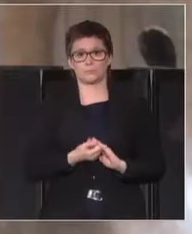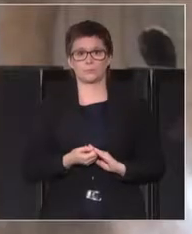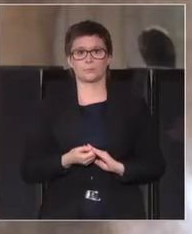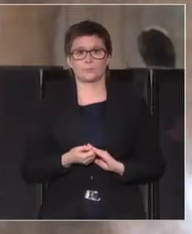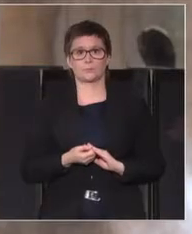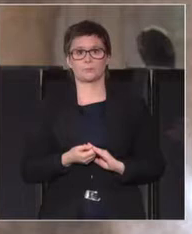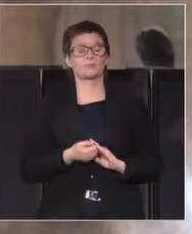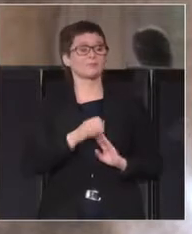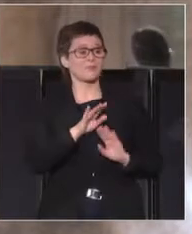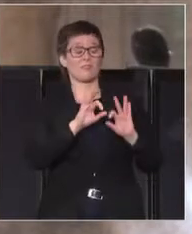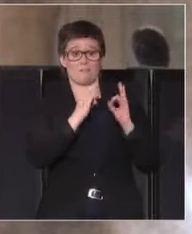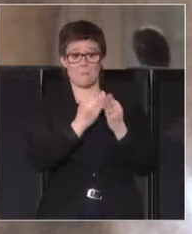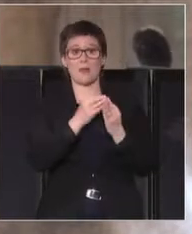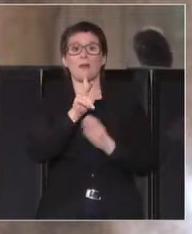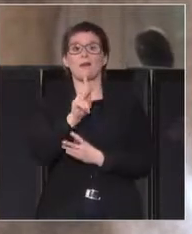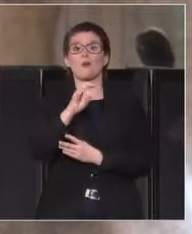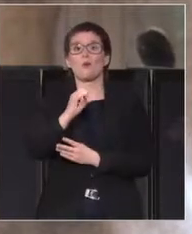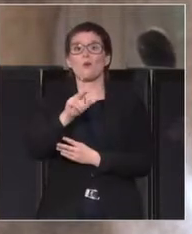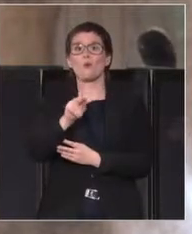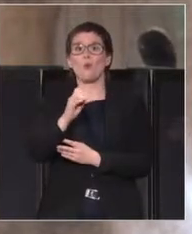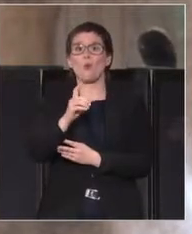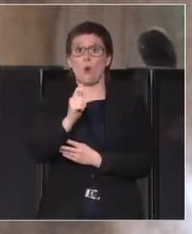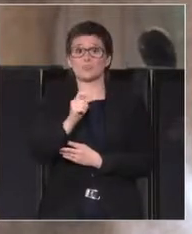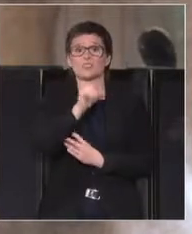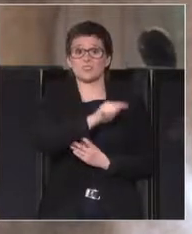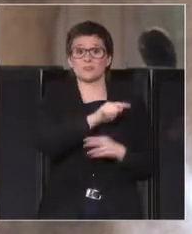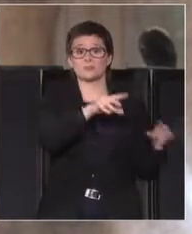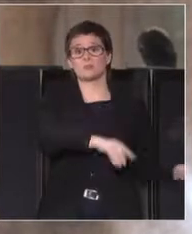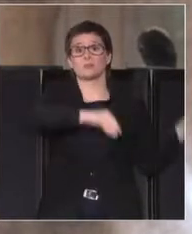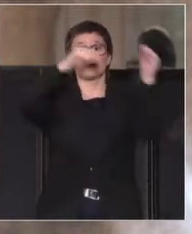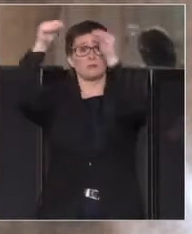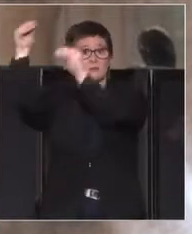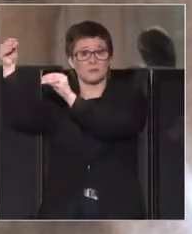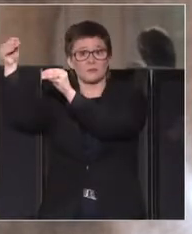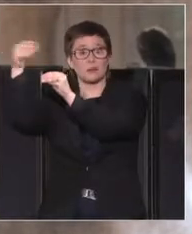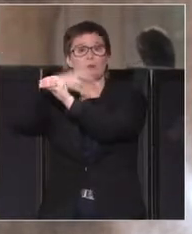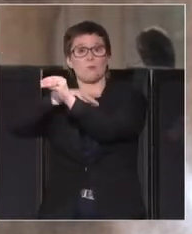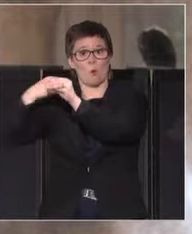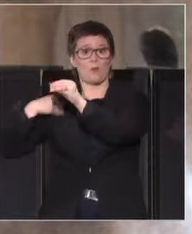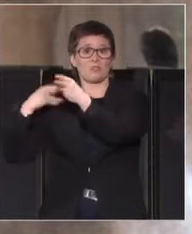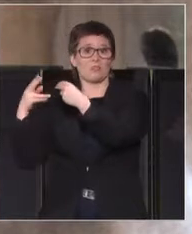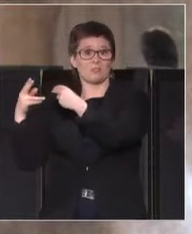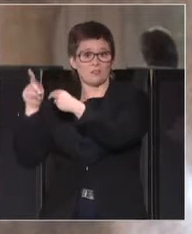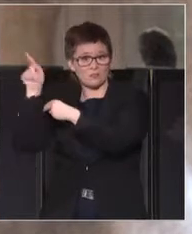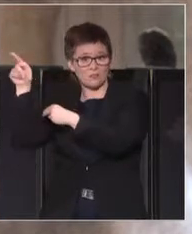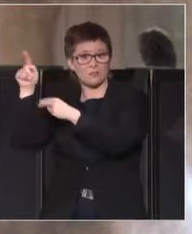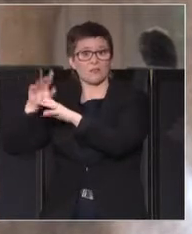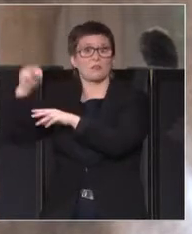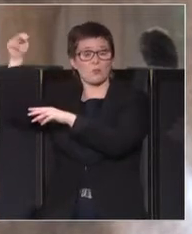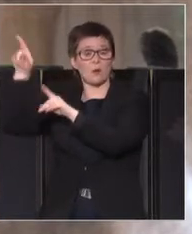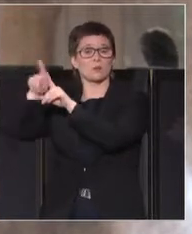Die Familie Kokot kam in die Lager Renitz nahe Stettin sowie Rastatt nahe Karlsruhe.